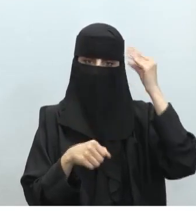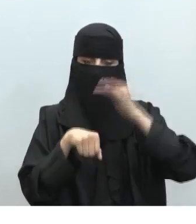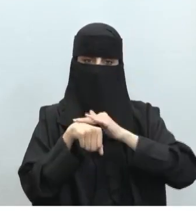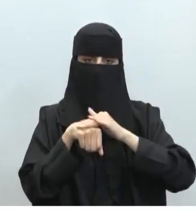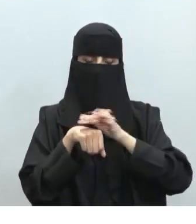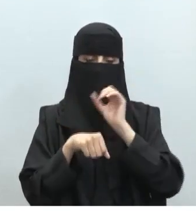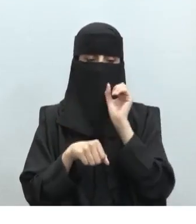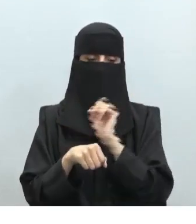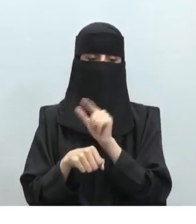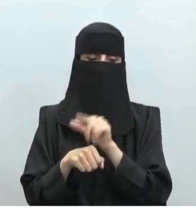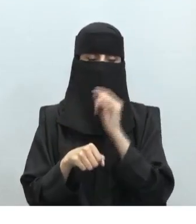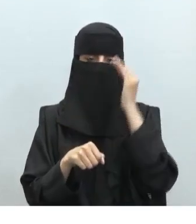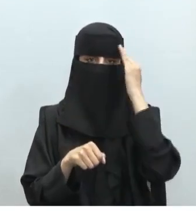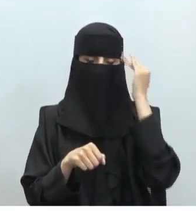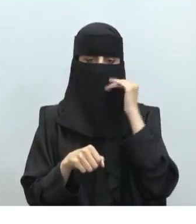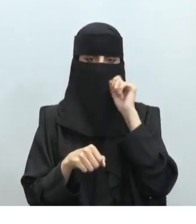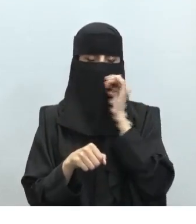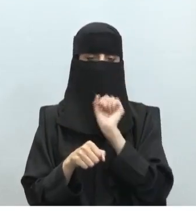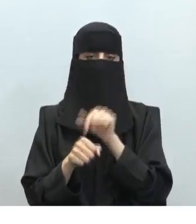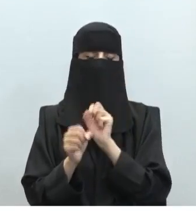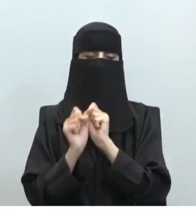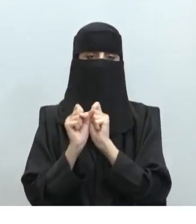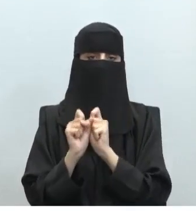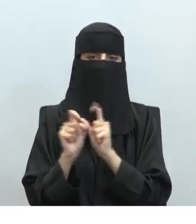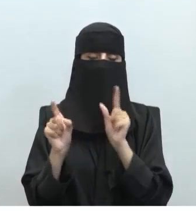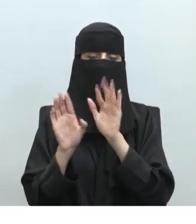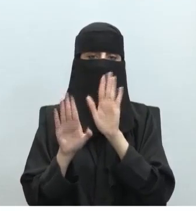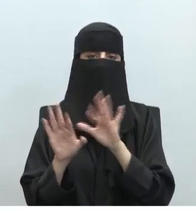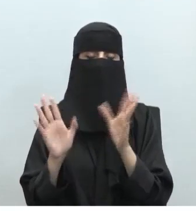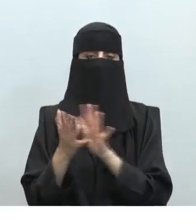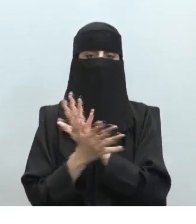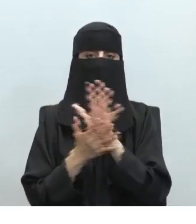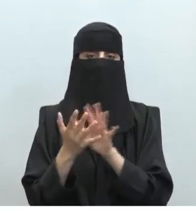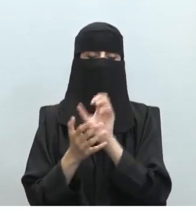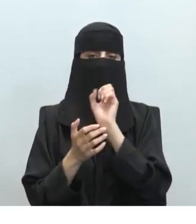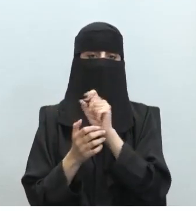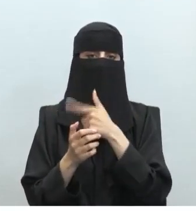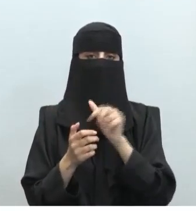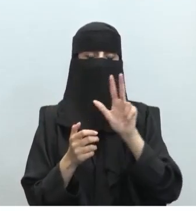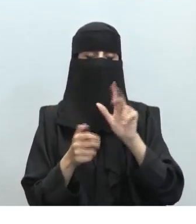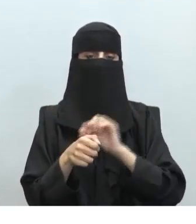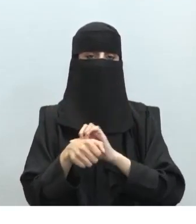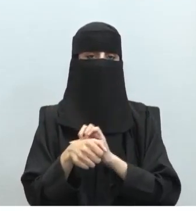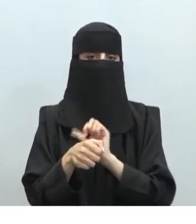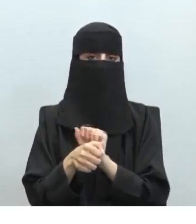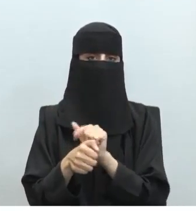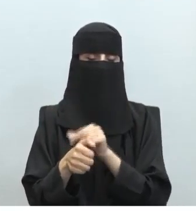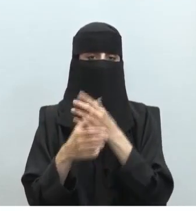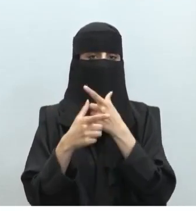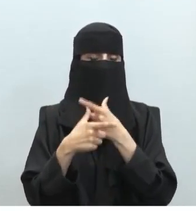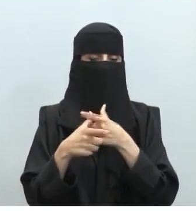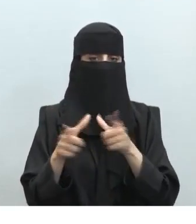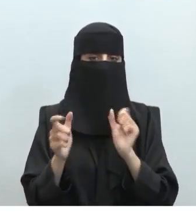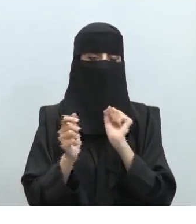لا تظهر في الكروموسومات الجنسيه لدى الذكر والانثى هي تظهر او تتواجد في الصفه عفوا في الكروموسومات الجسميه ولكن هذه الصفه